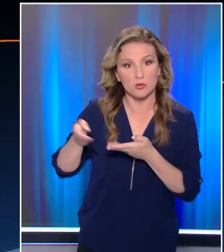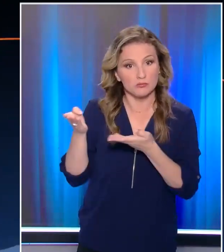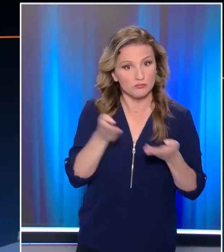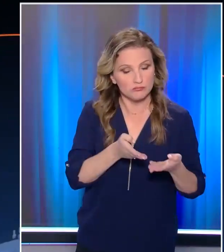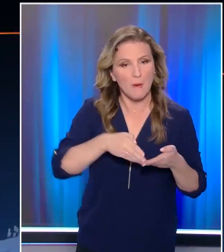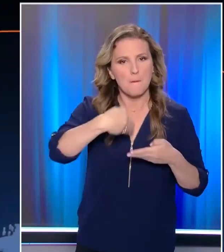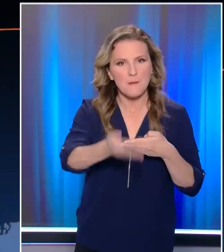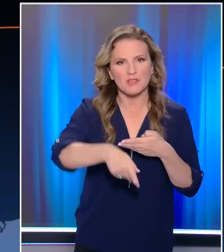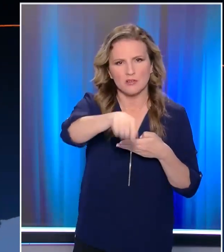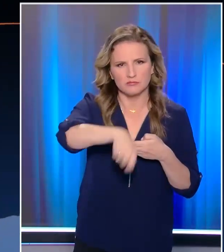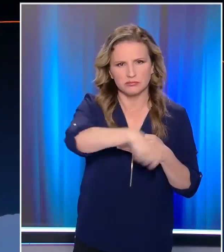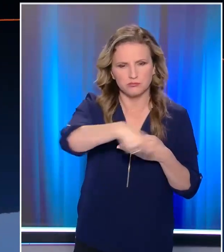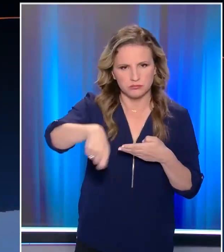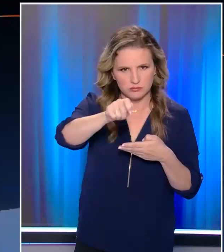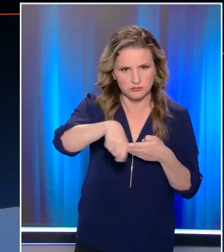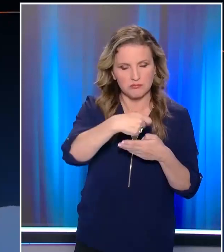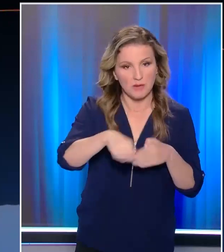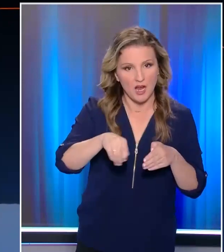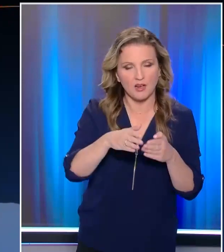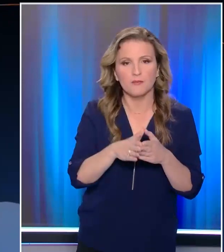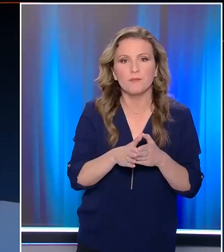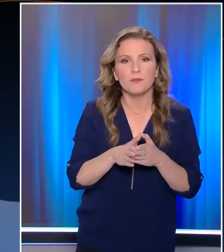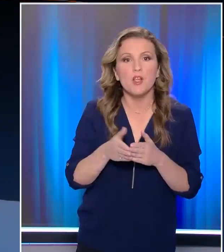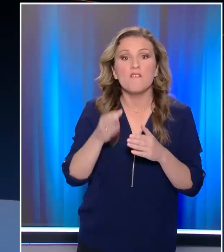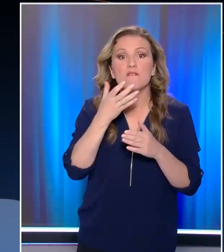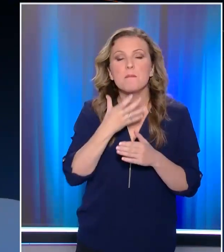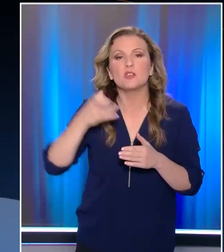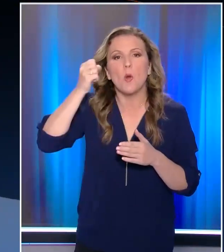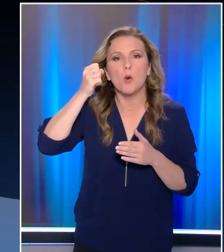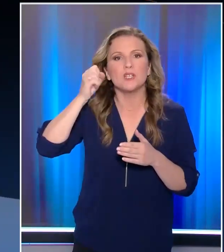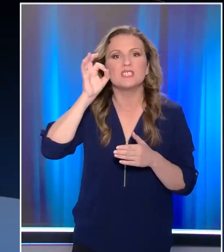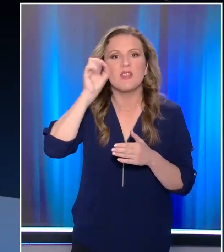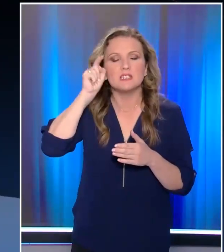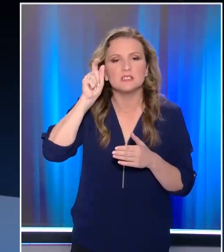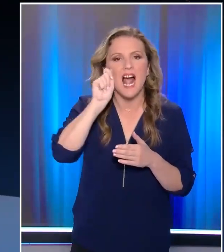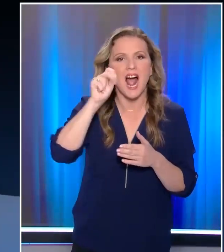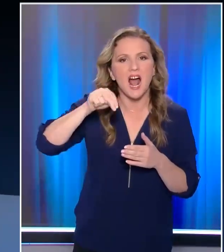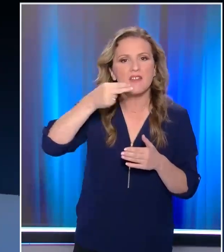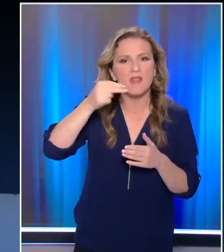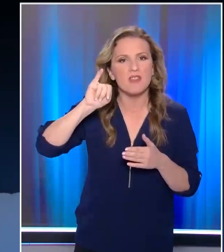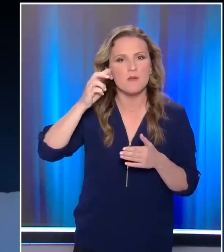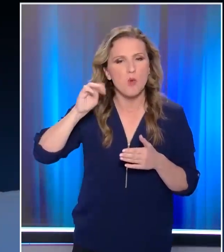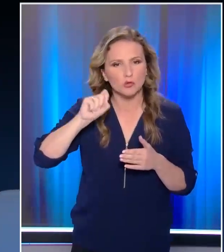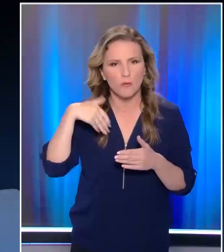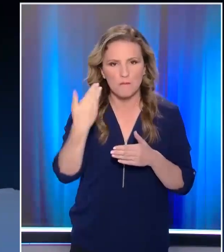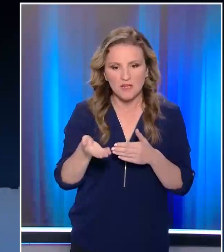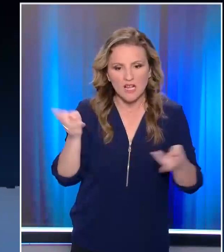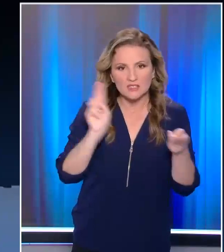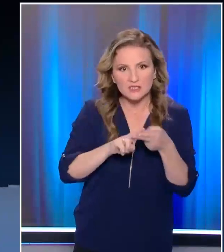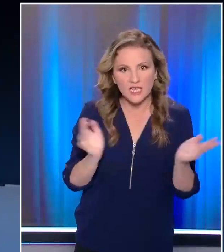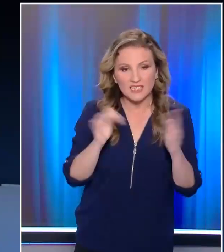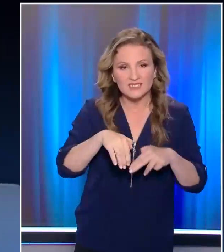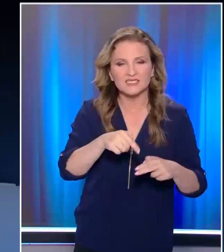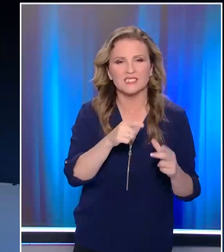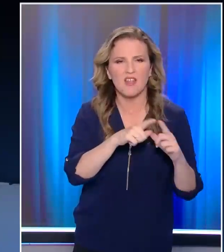της 86ης Διεθνούς Έκθεσης Θεσσαλονίκης, χωροστατούντος του Μητροπολίτη Θεσσαλονίκης Άνθιμου. Αμέσως μετά ακολούθησε η συνάντηση με τη